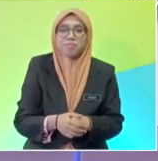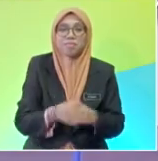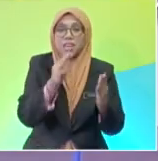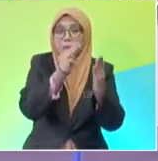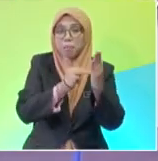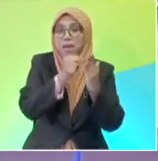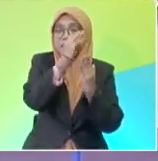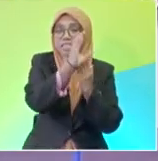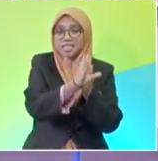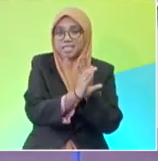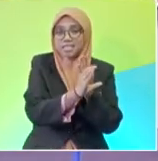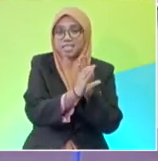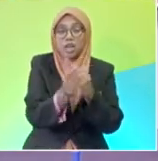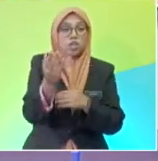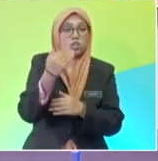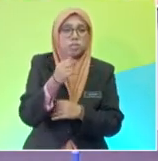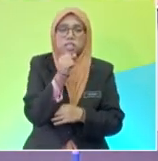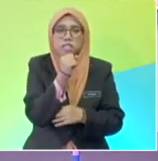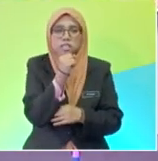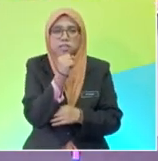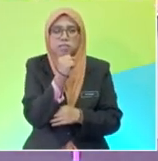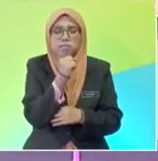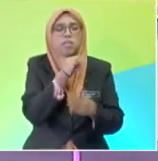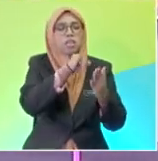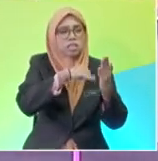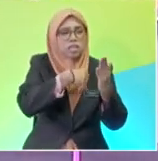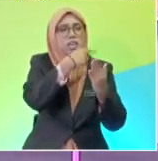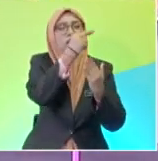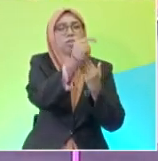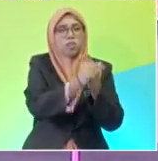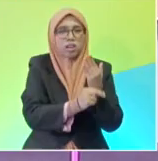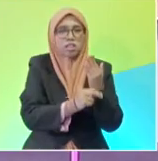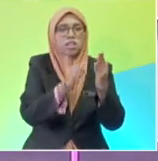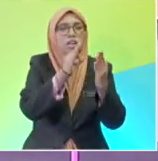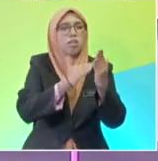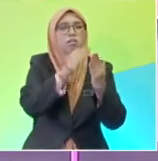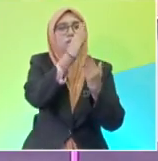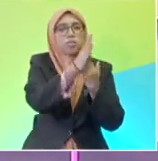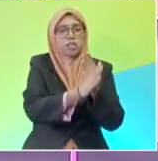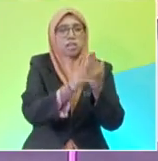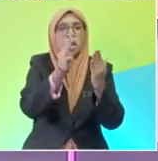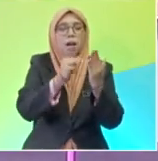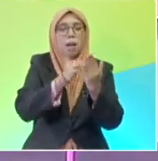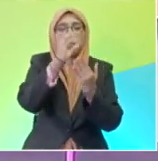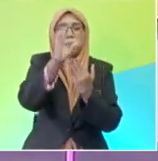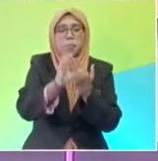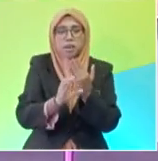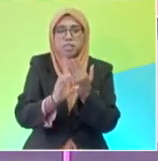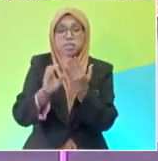March. Okey, jom kita nyanyi lagi. Januari, Februari, March, April.